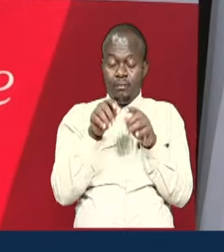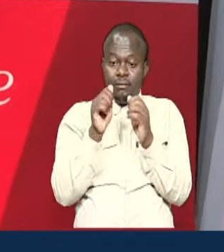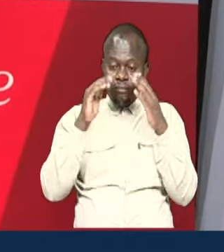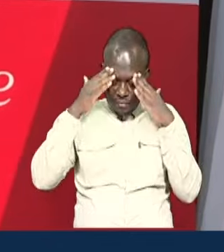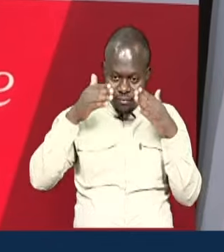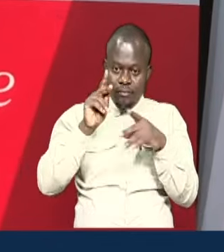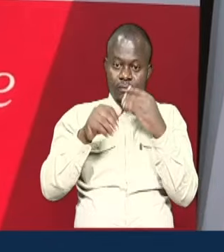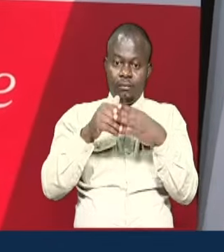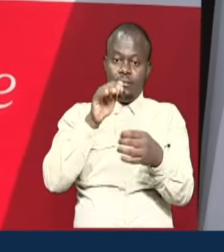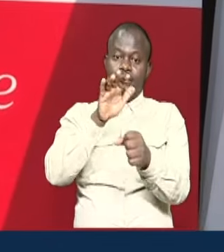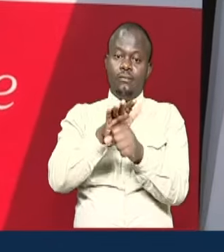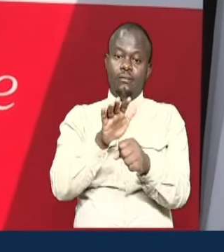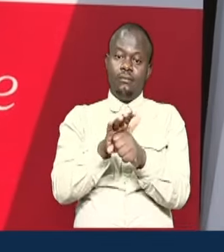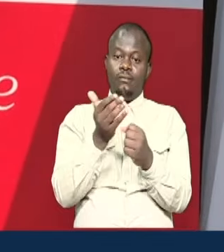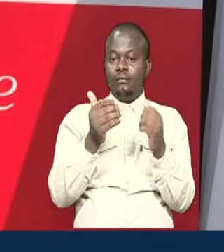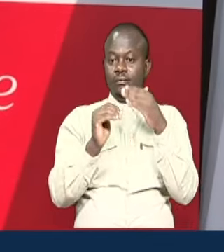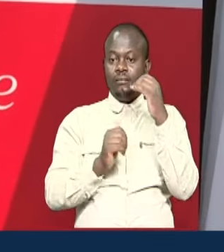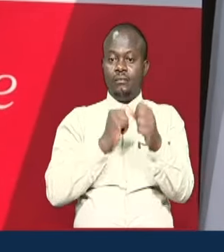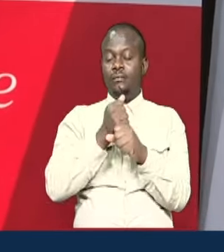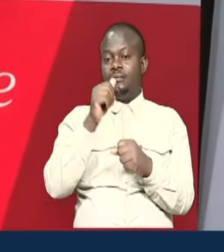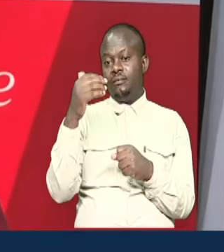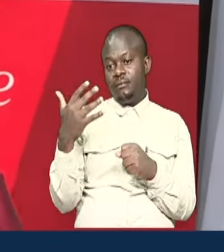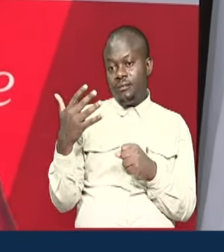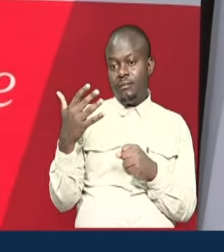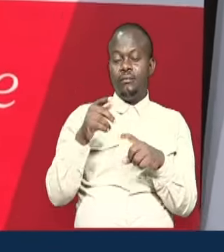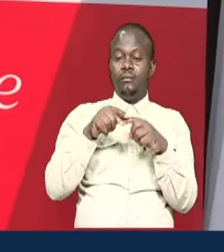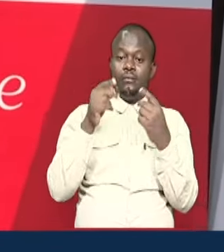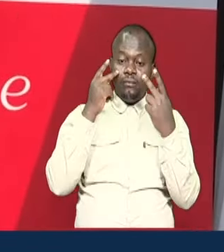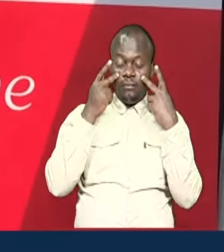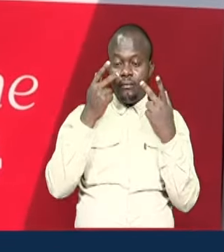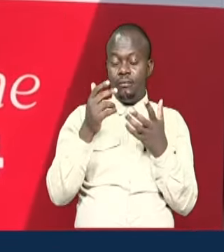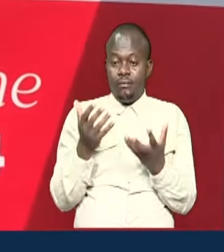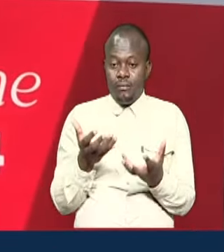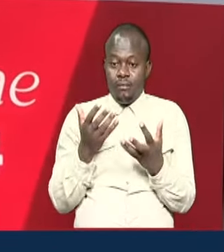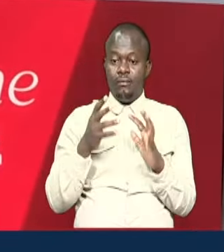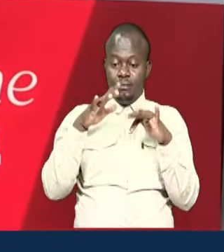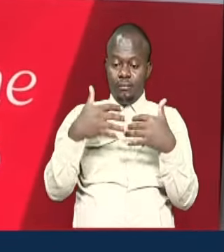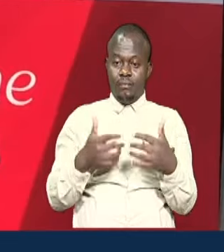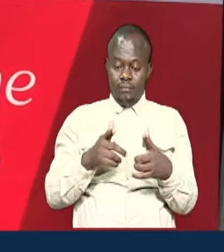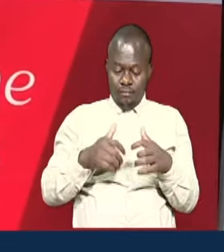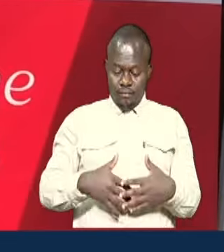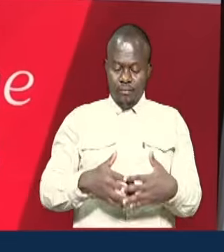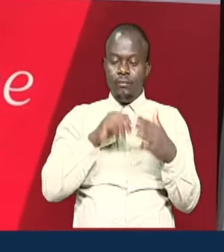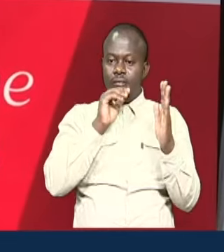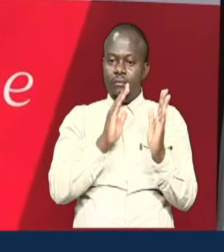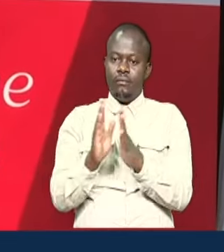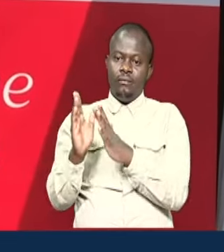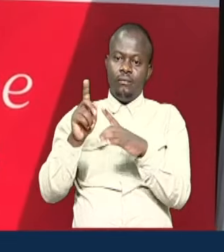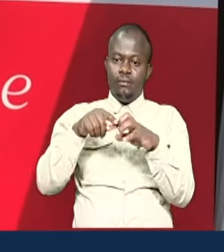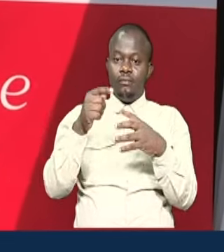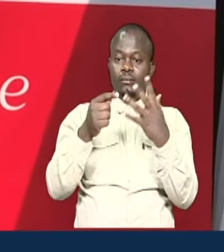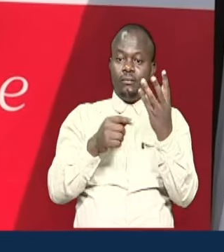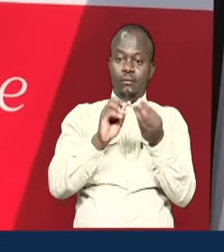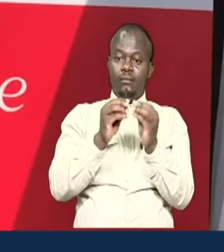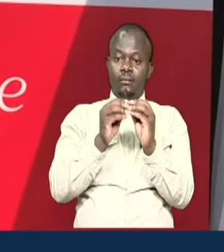abaturage barimo nk'abana bari munsi y'imyaka 5 washingiraho kabona uburemere bw'ibibazo by'inda zitateganijwe. Washingira ku